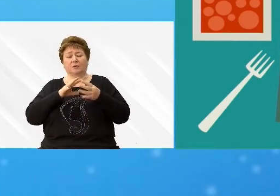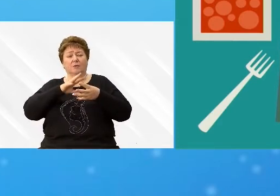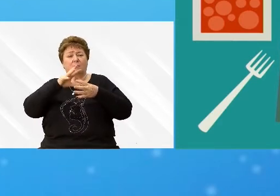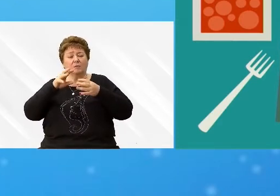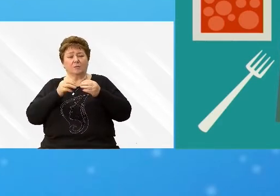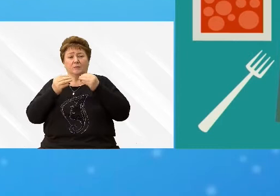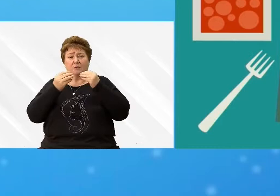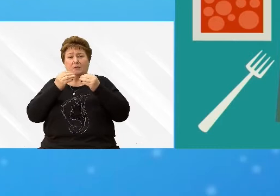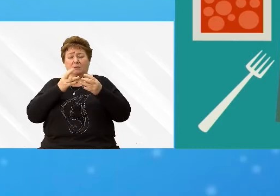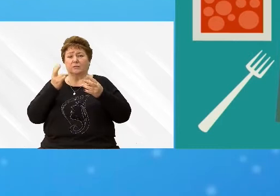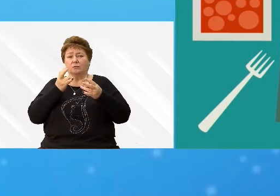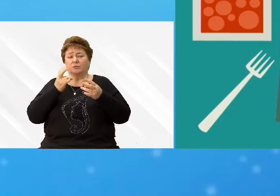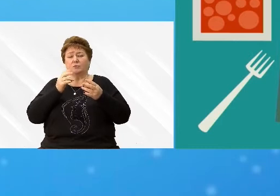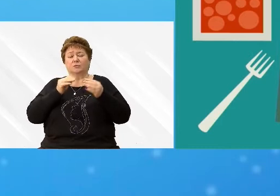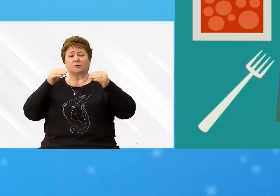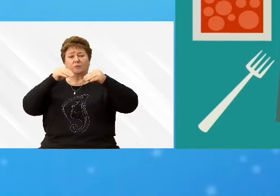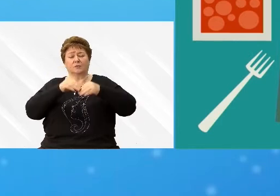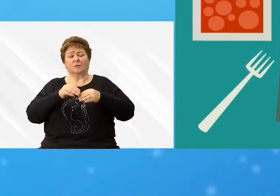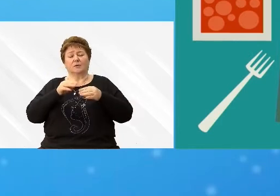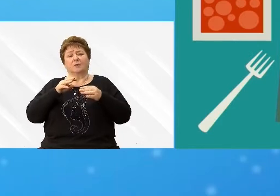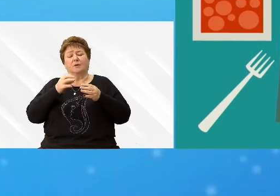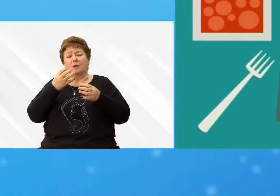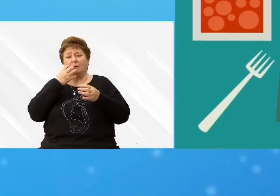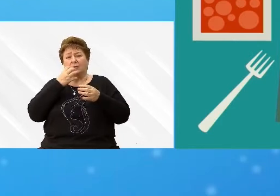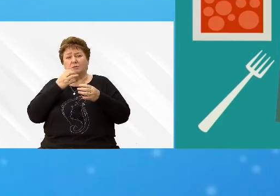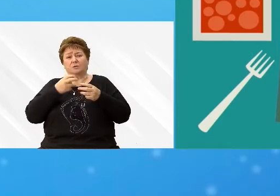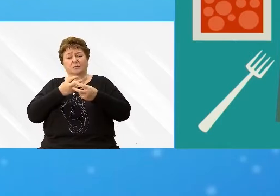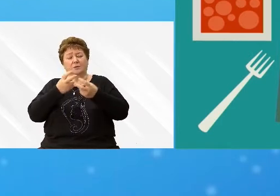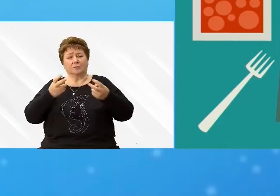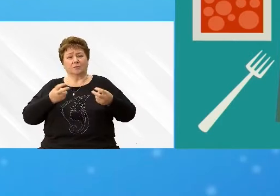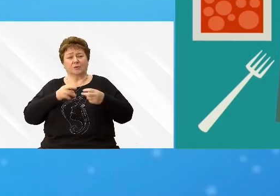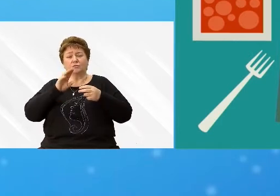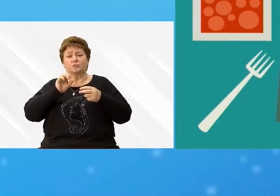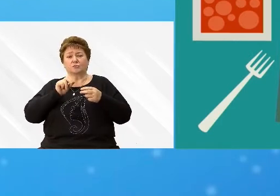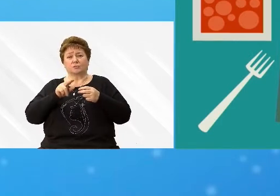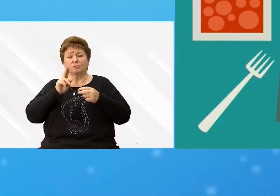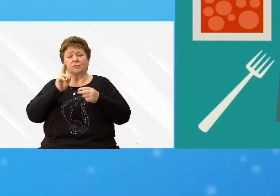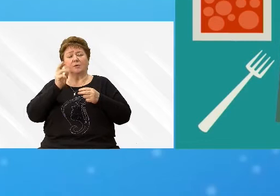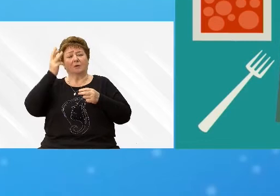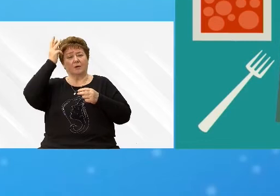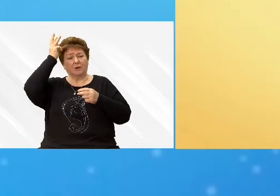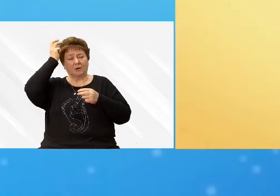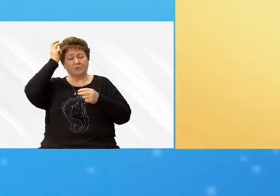должно обязательно включать в меню горячие блюда супы каши